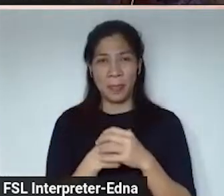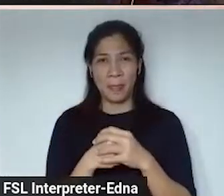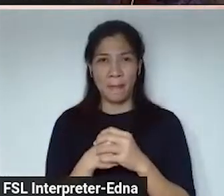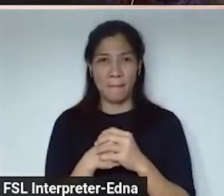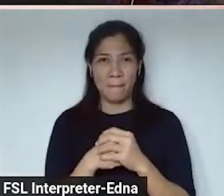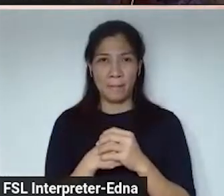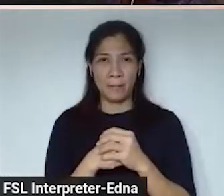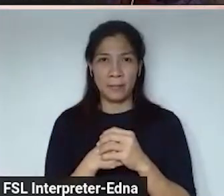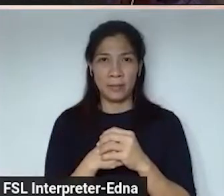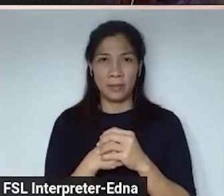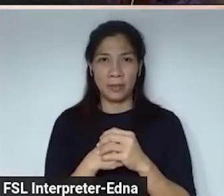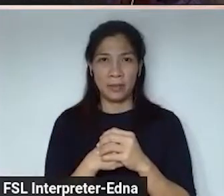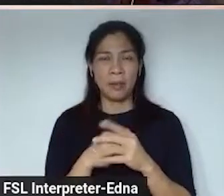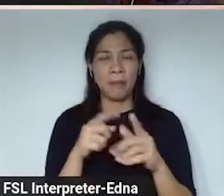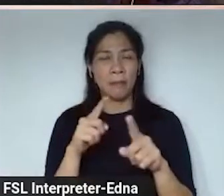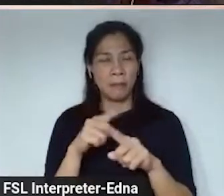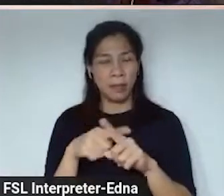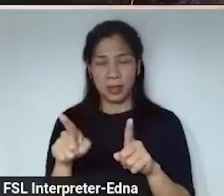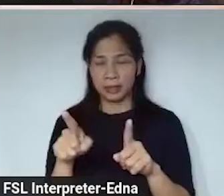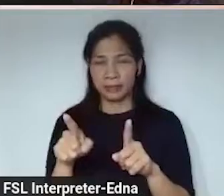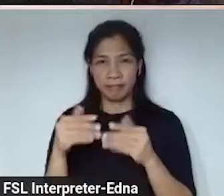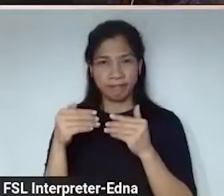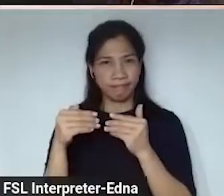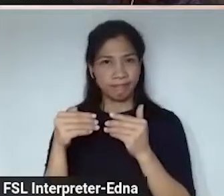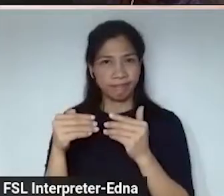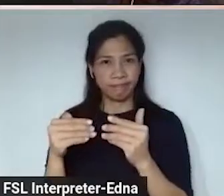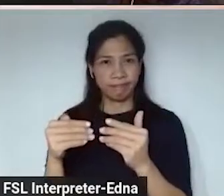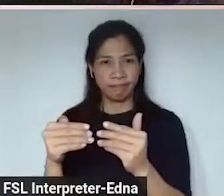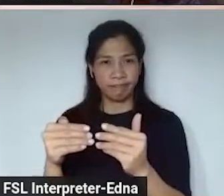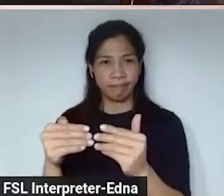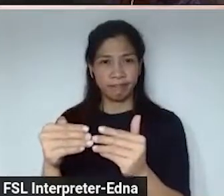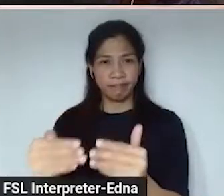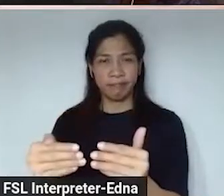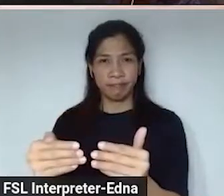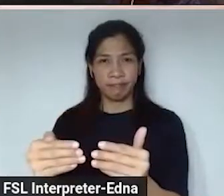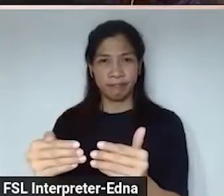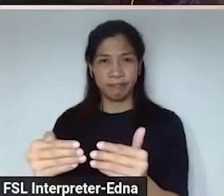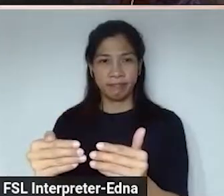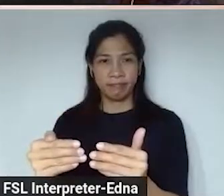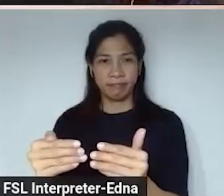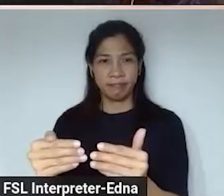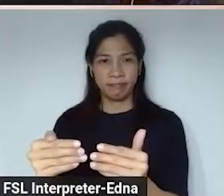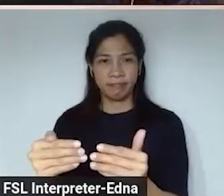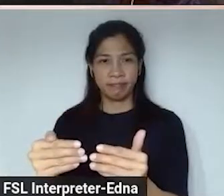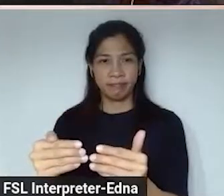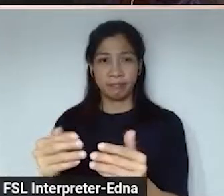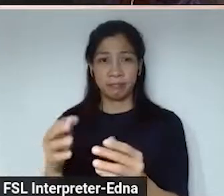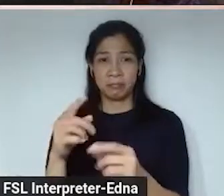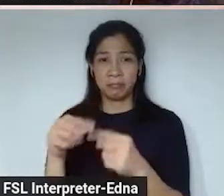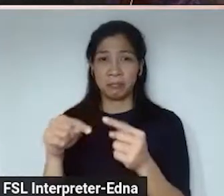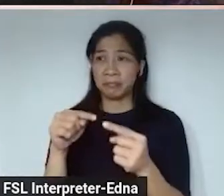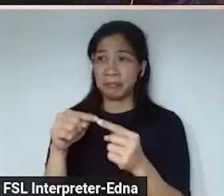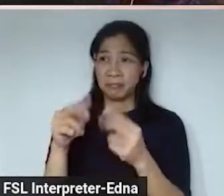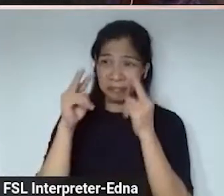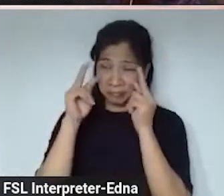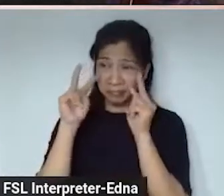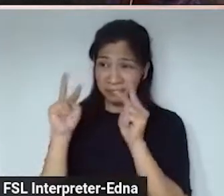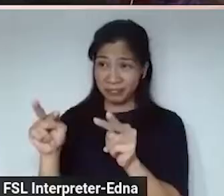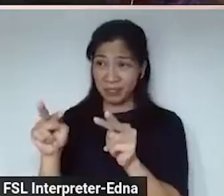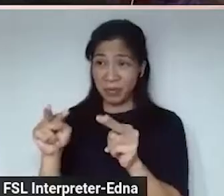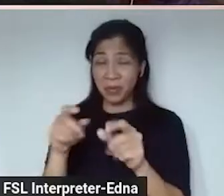Pero habang tumatagal na, yung current na yun, yung present, pag nakikita nila ako, naka-wheelchair na ako. Remember, pang baston to